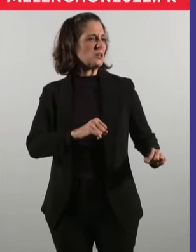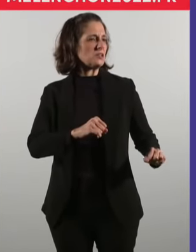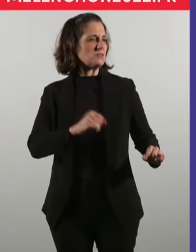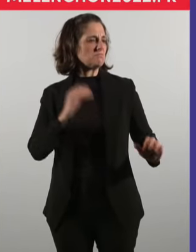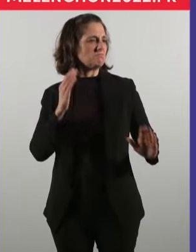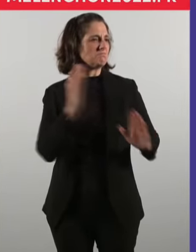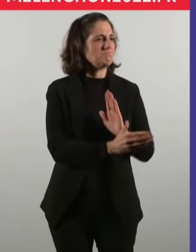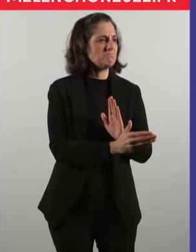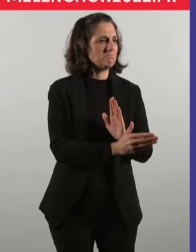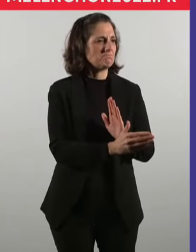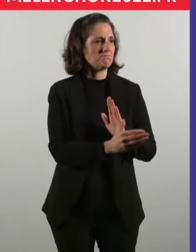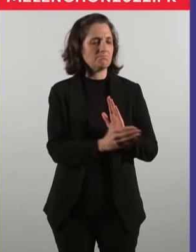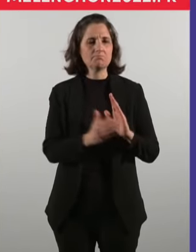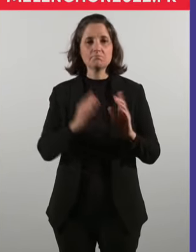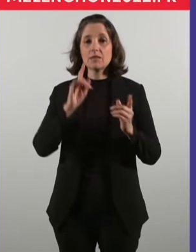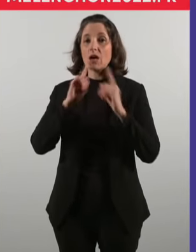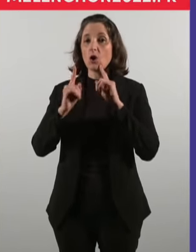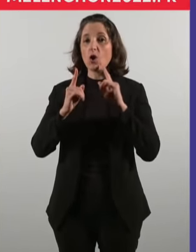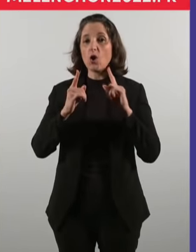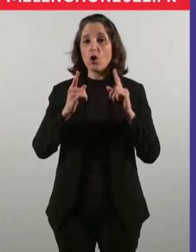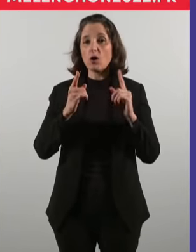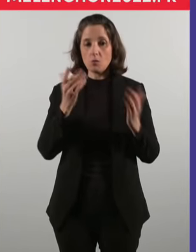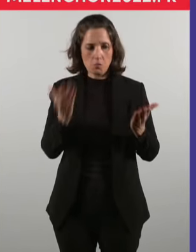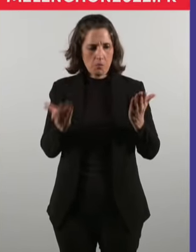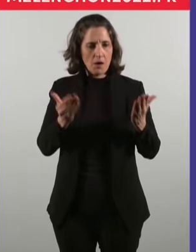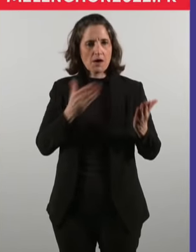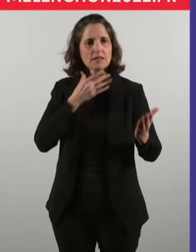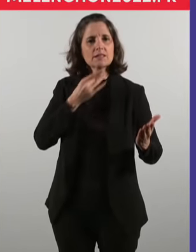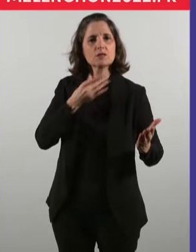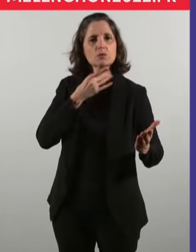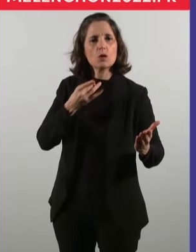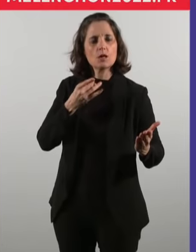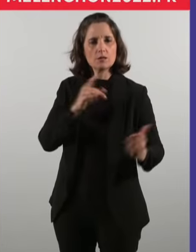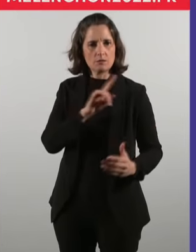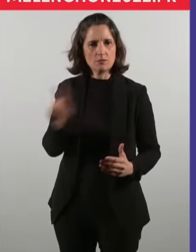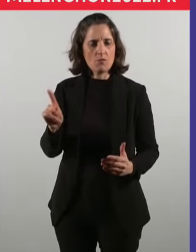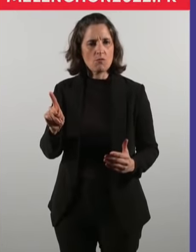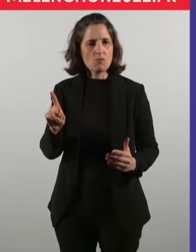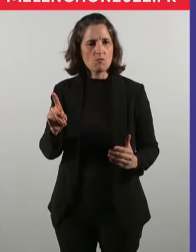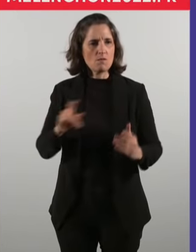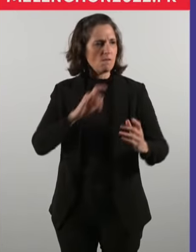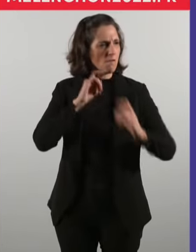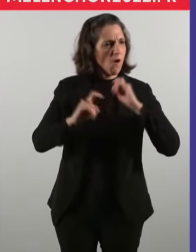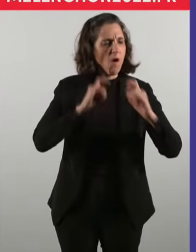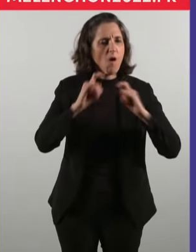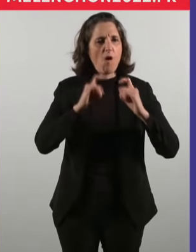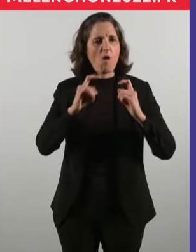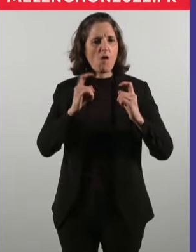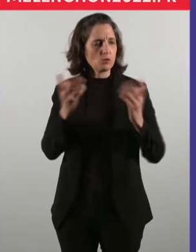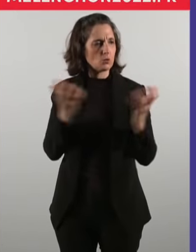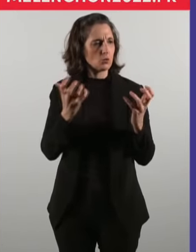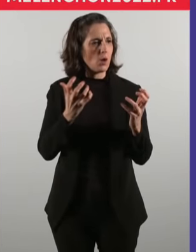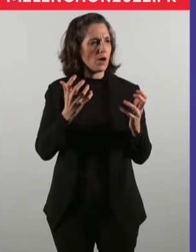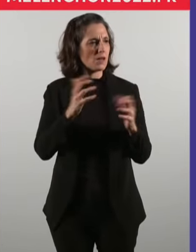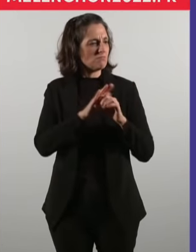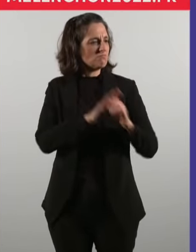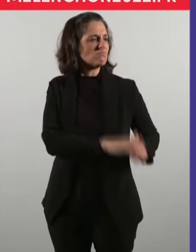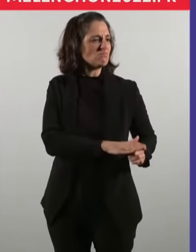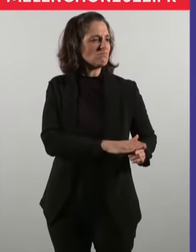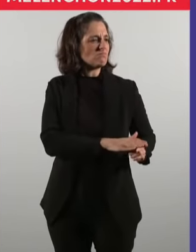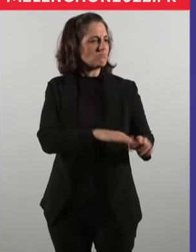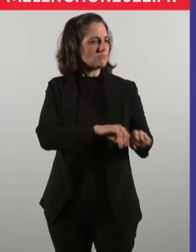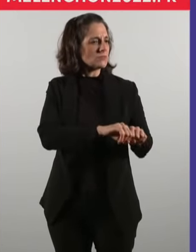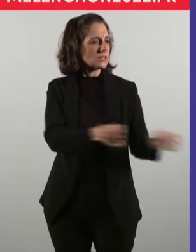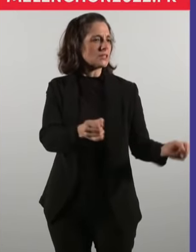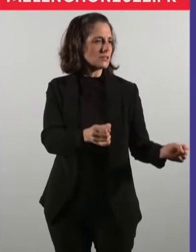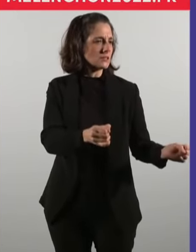avec le sexe. Il s'agit d'un spasme de rage, d'une invasion violente, d'un désir de dominer et de détruire. Tel un missile détecteur de